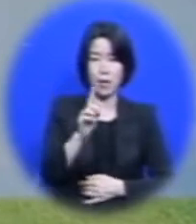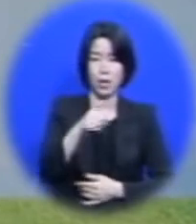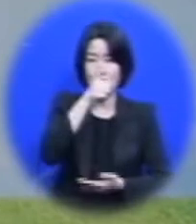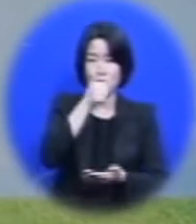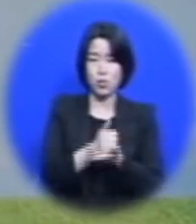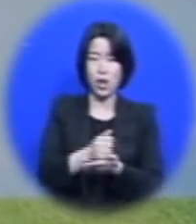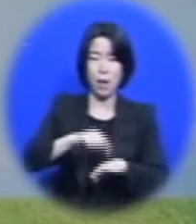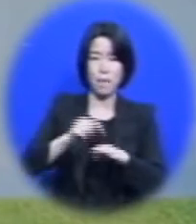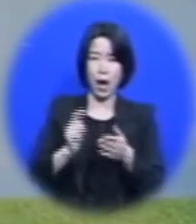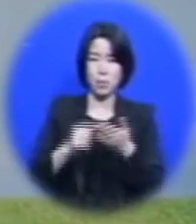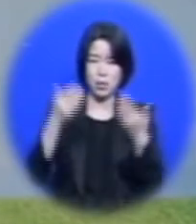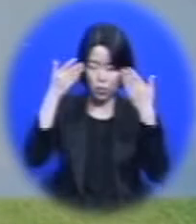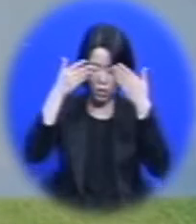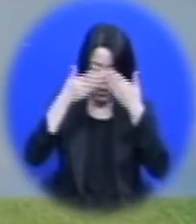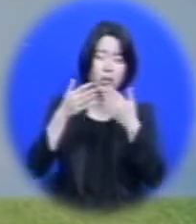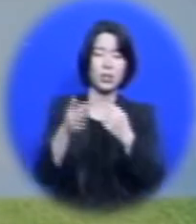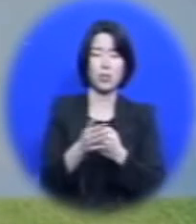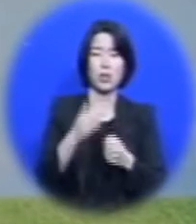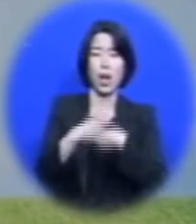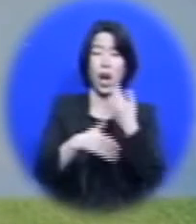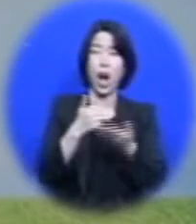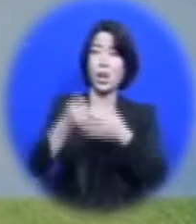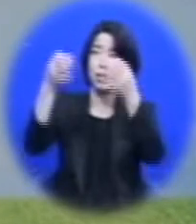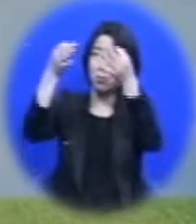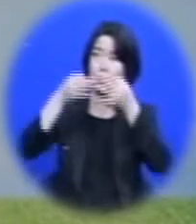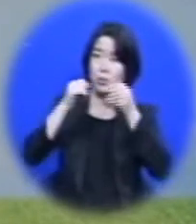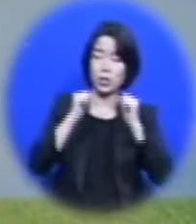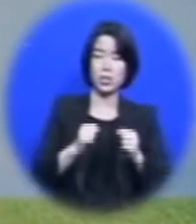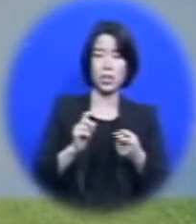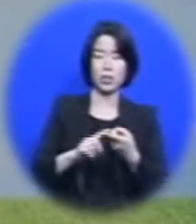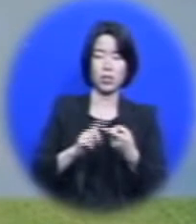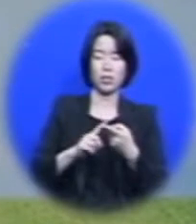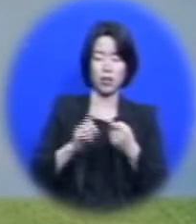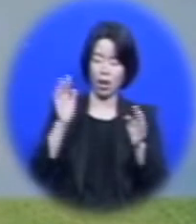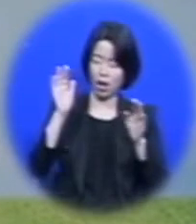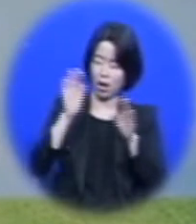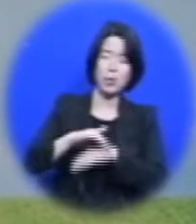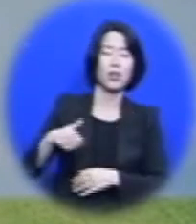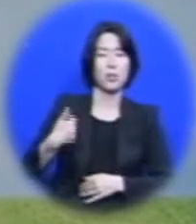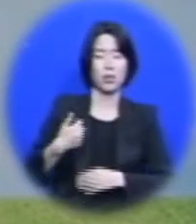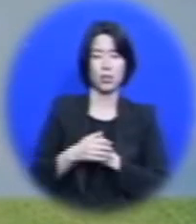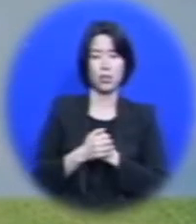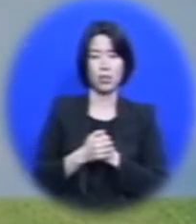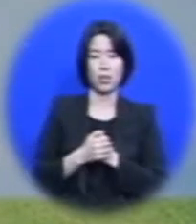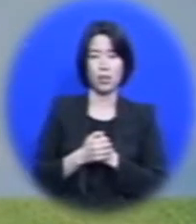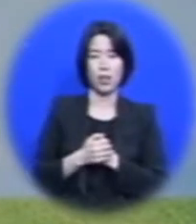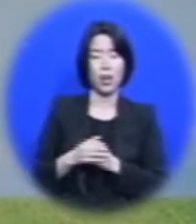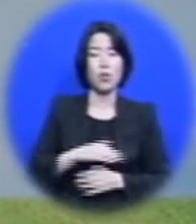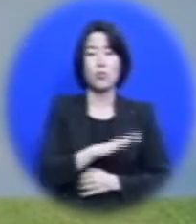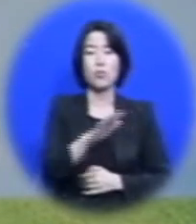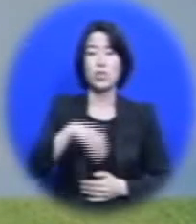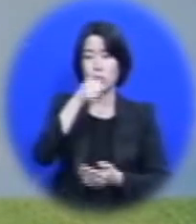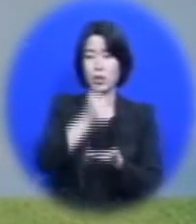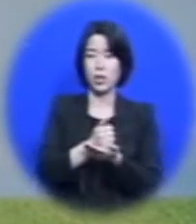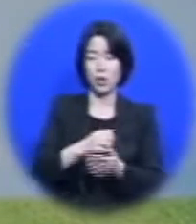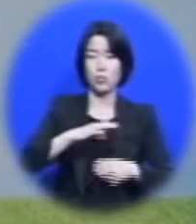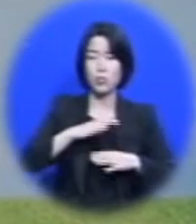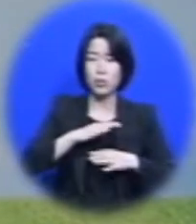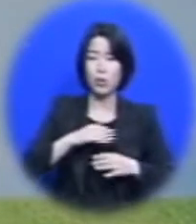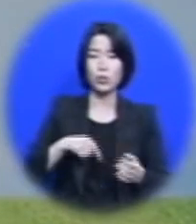마음이 어두워지니까 하나님이 보고 계시다는 것을 까맣게 잊어버렸습니다. 우리가 죄가 무서운